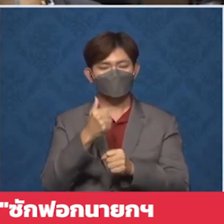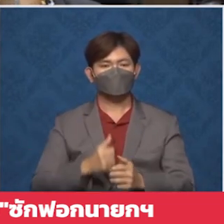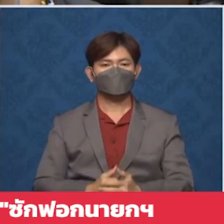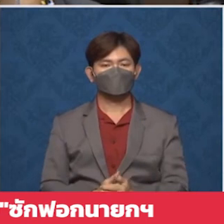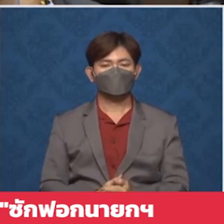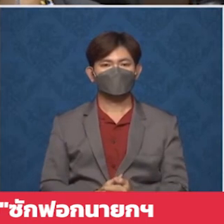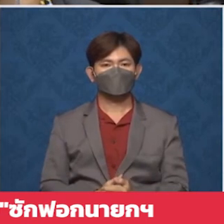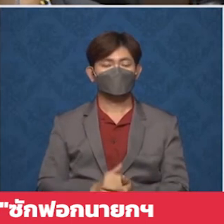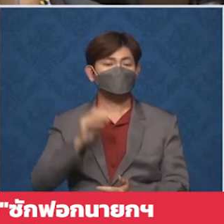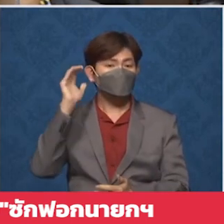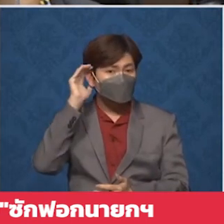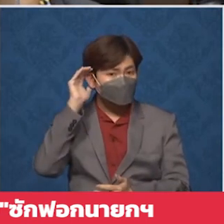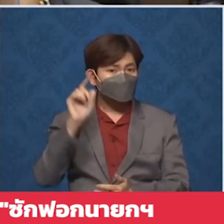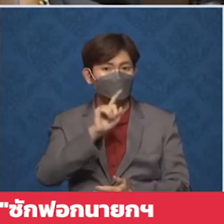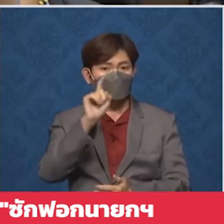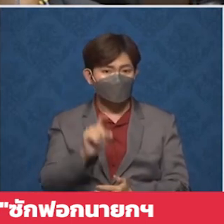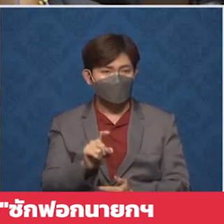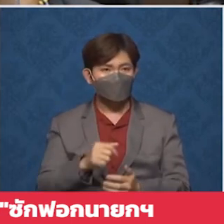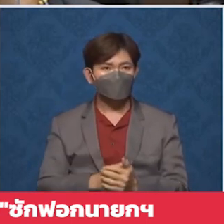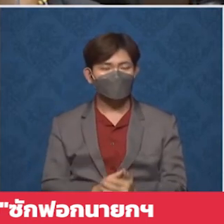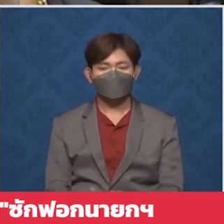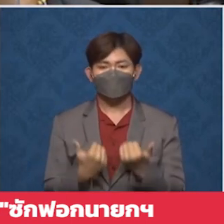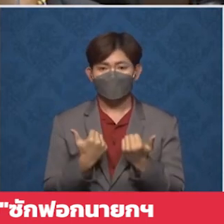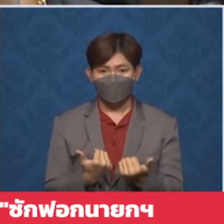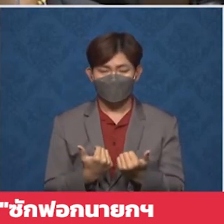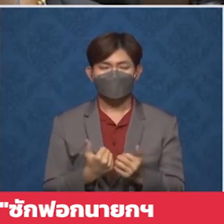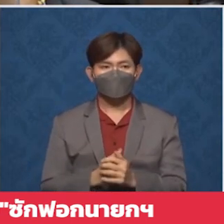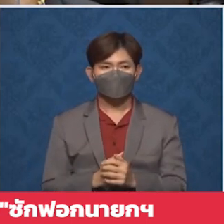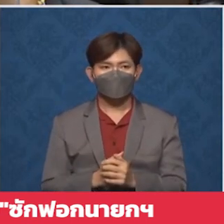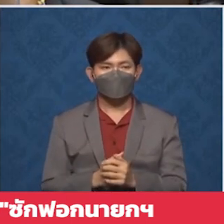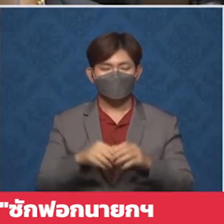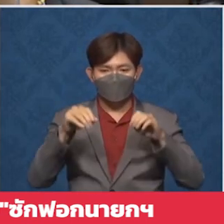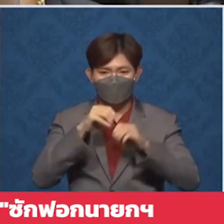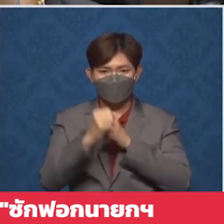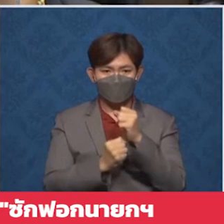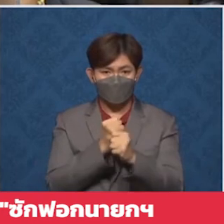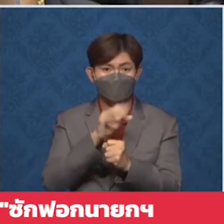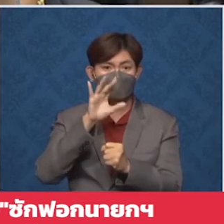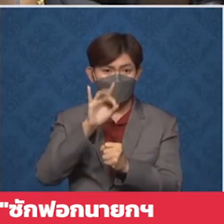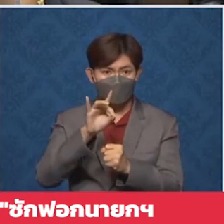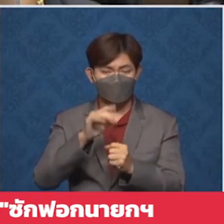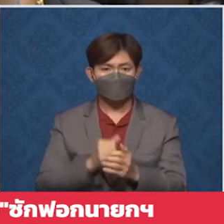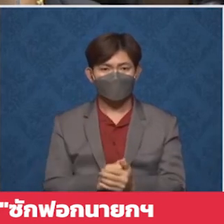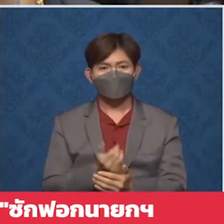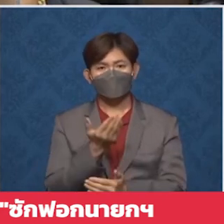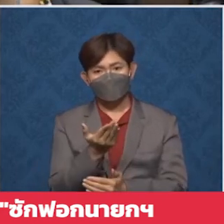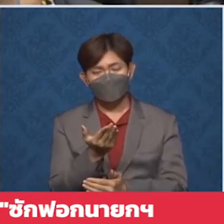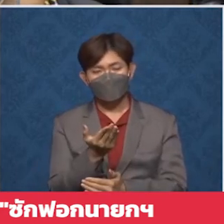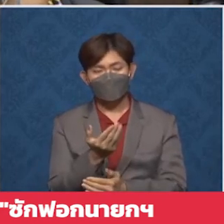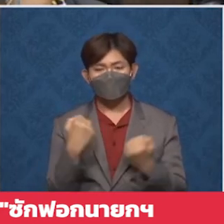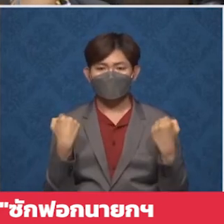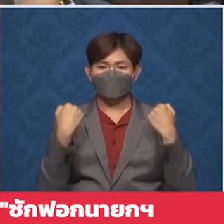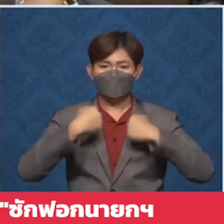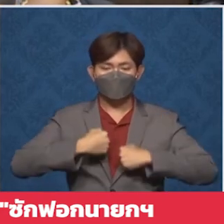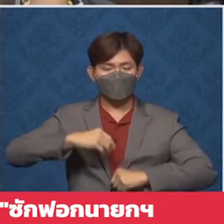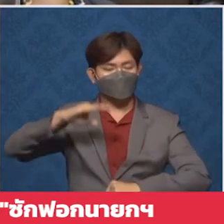ธ์เพราะไม่จริงจังต่อการปราบปรามการทุจริตหลายโครงการอีกทั้งยังวางตัวเป็นจ่าเฉยในสถานการณ์โควิดไม่สามารถควบ